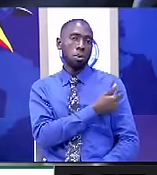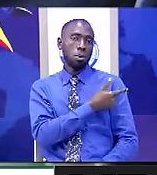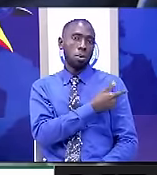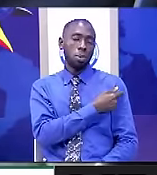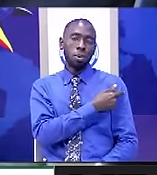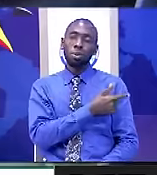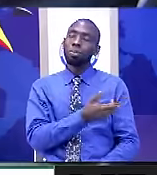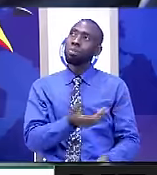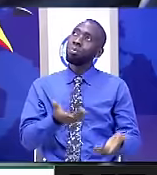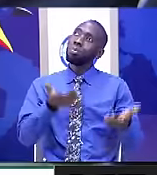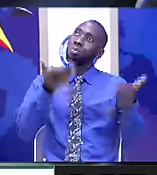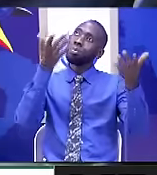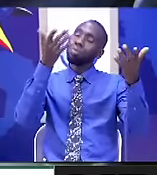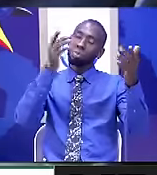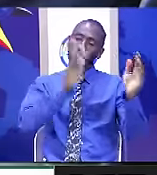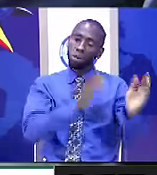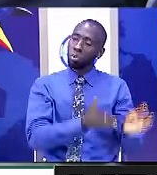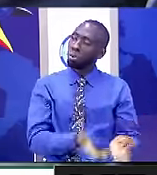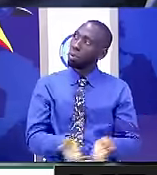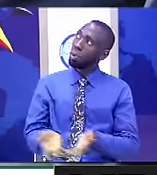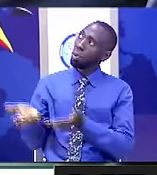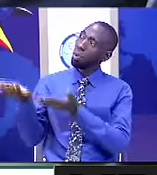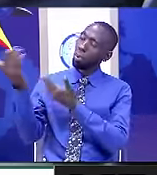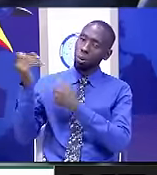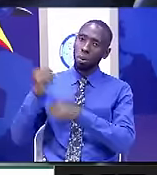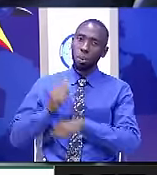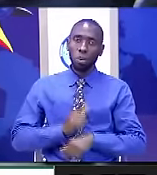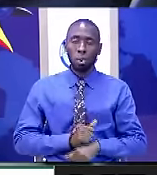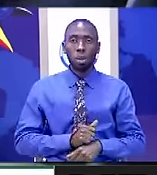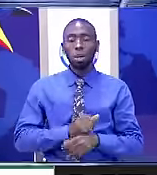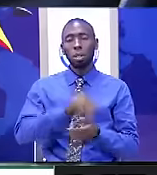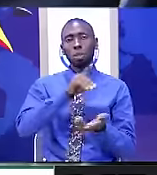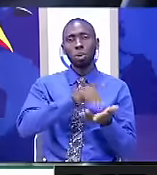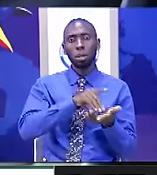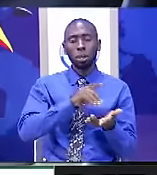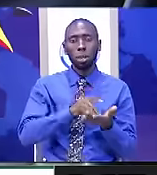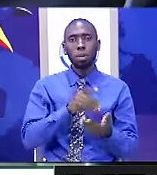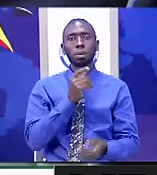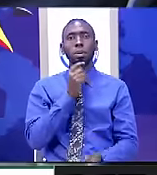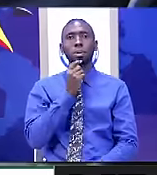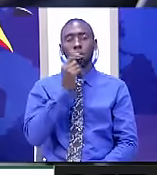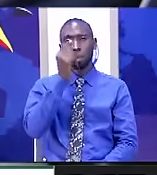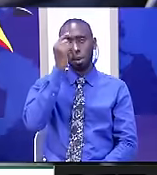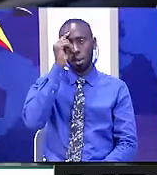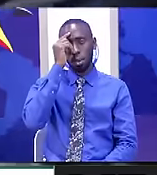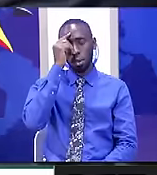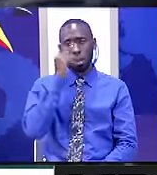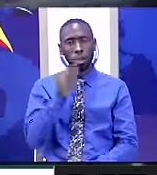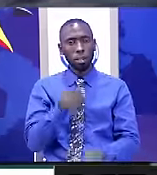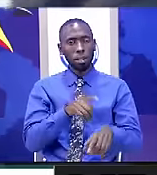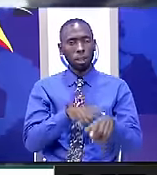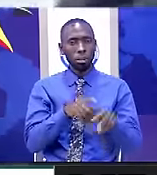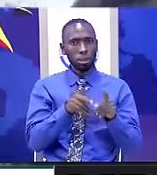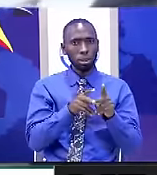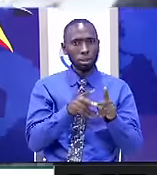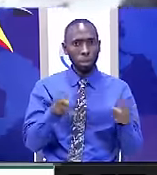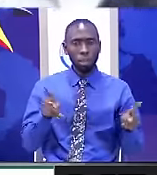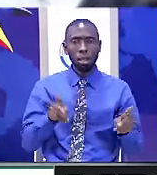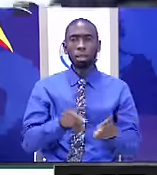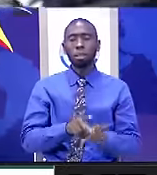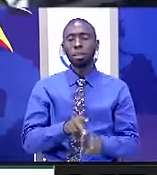yageze n'amutujja ku maaso nga abasawo mu ggwanga erya Buyindi bakatandika